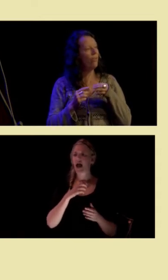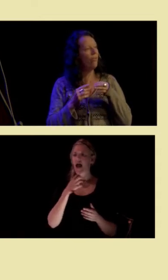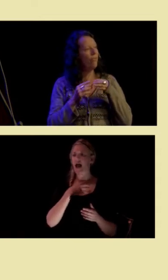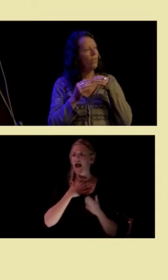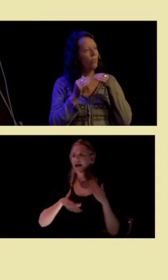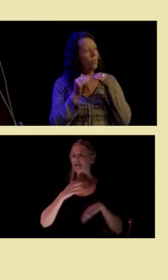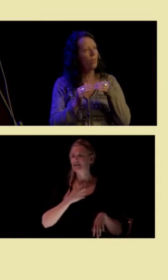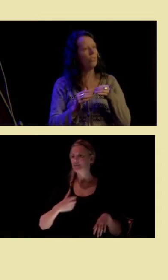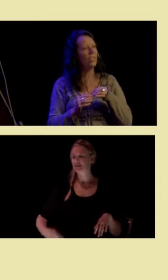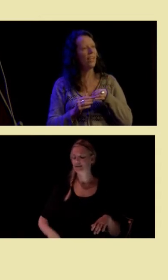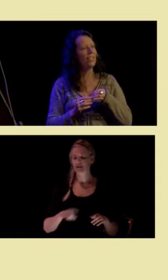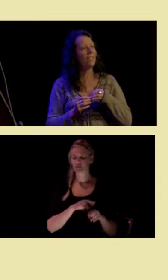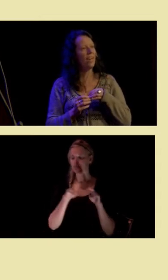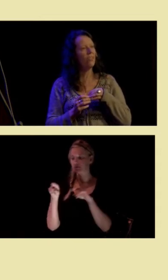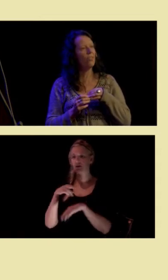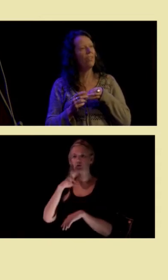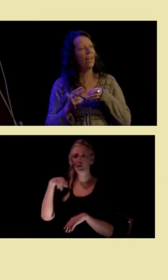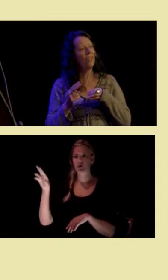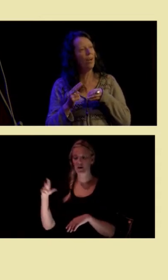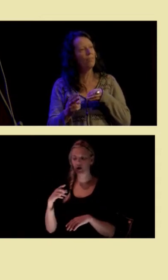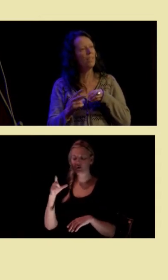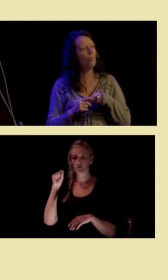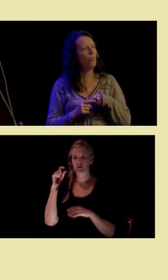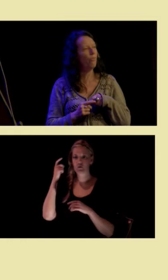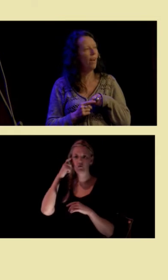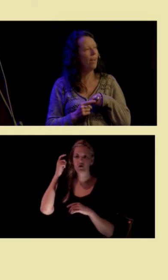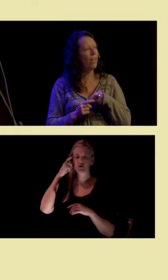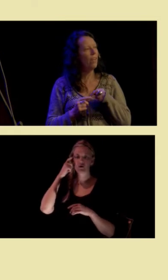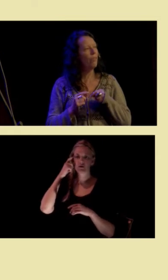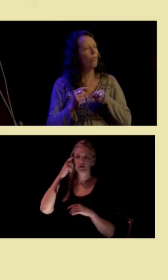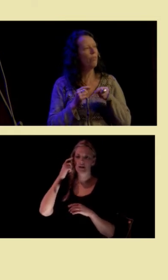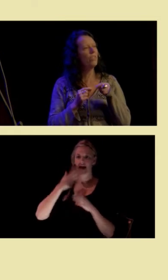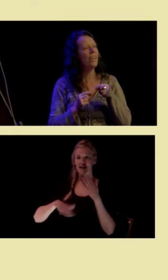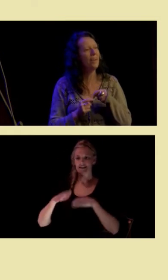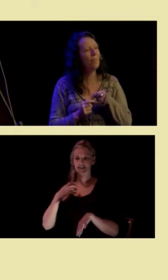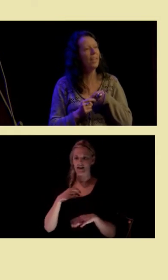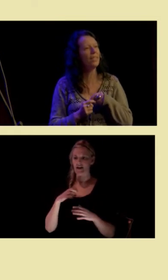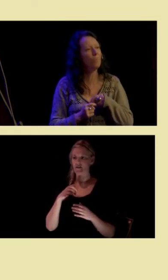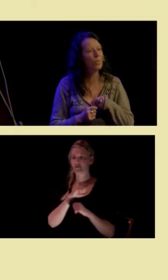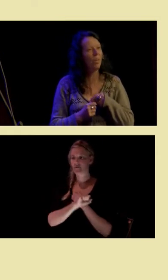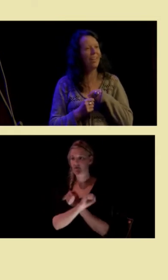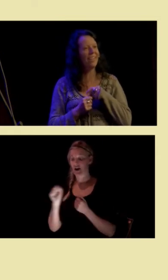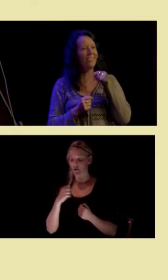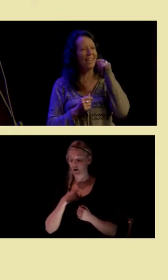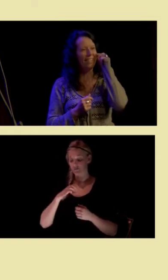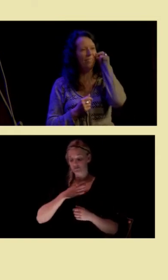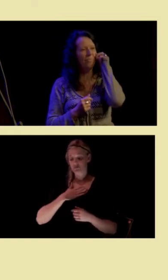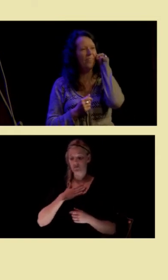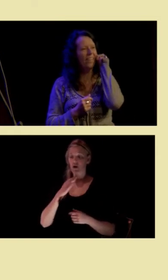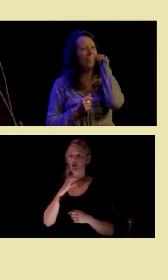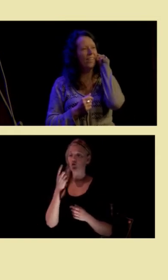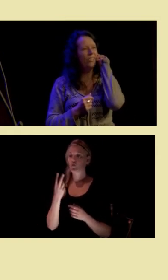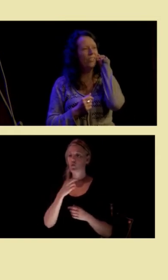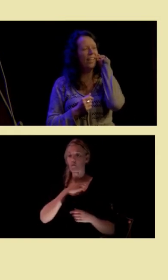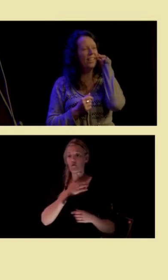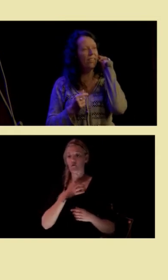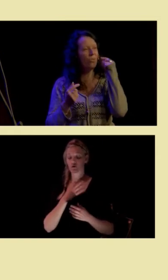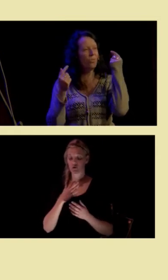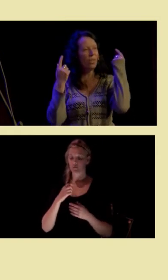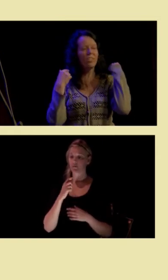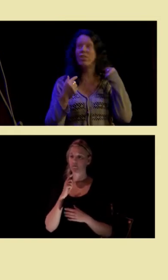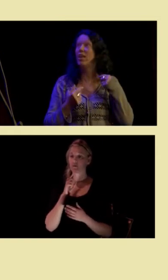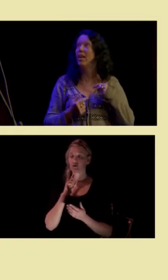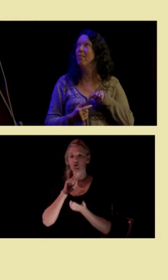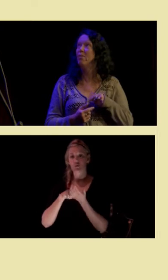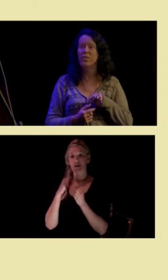rundt I Norge og finne ut noe om psykisk helsevern, og så trenger han å ha med seg to proffer. For å få stilt de riktige spørsmålene, rett og slett. Så